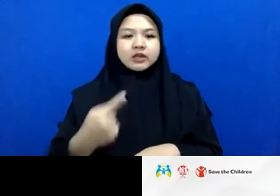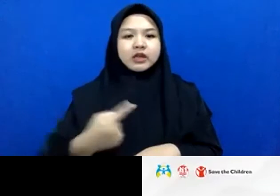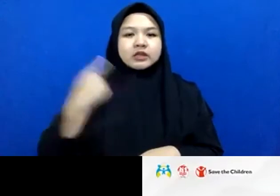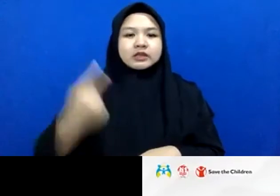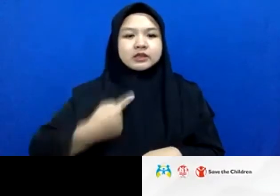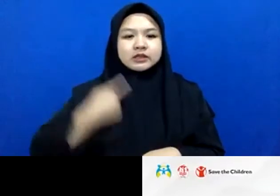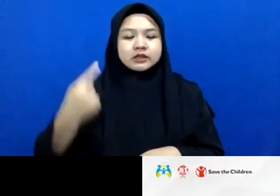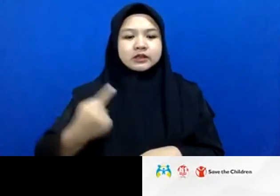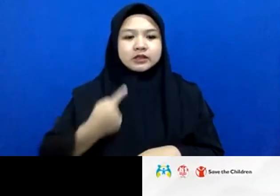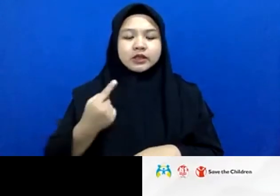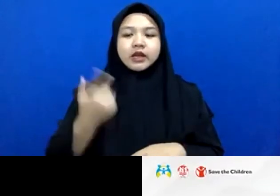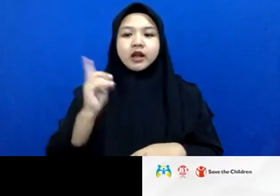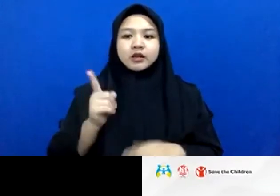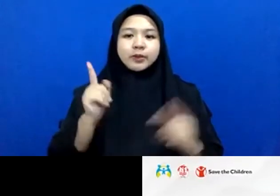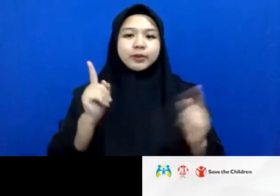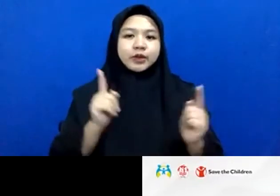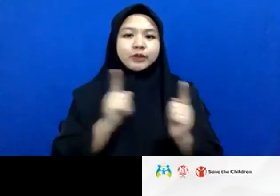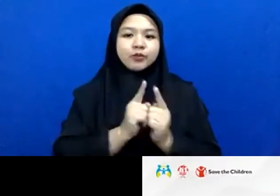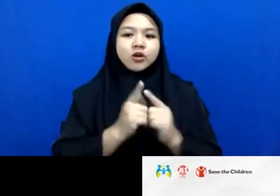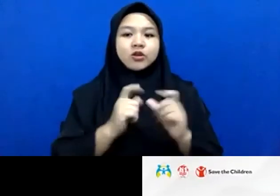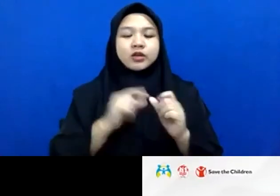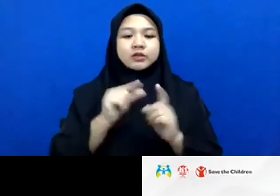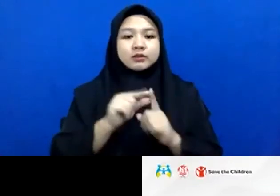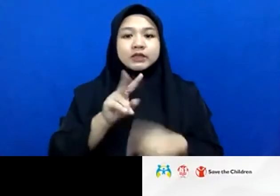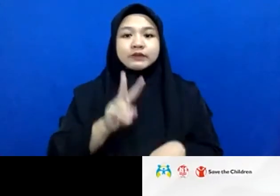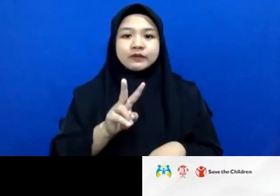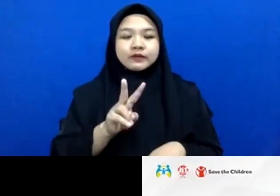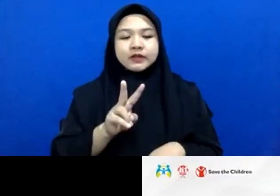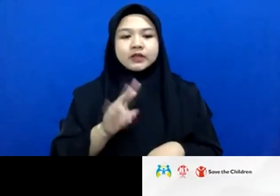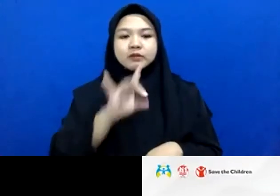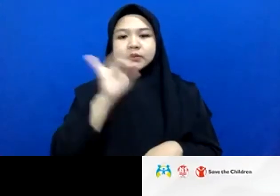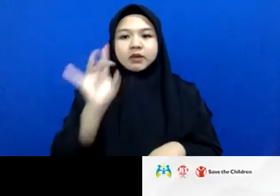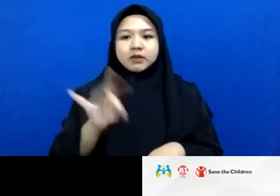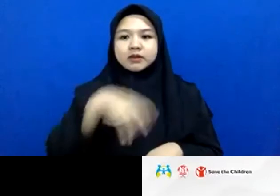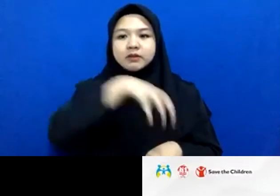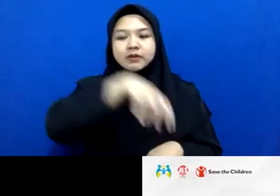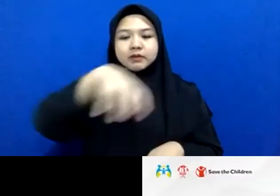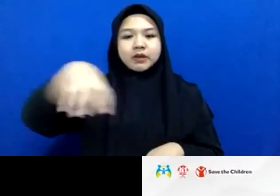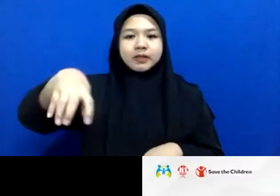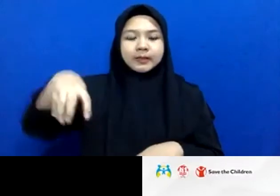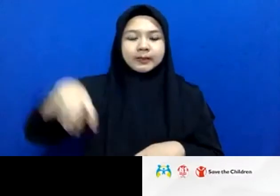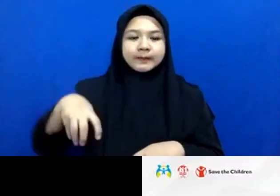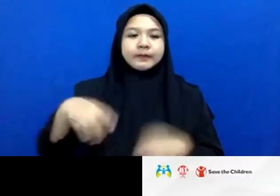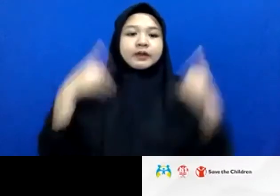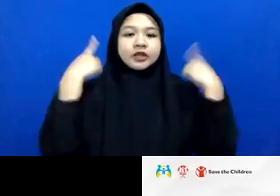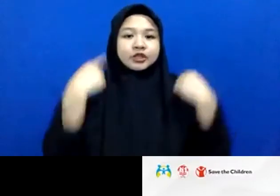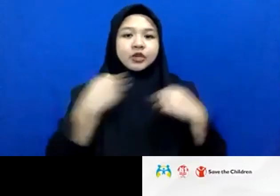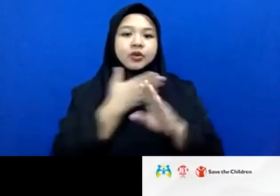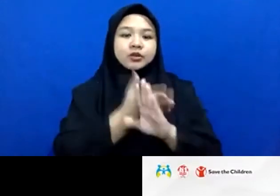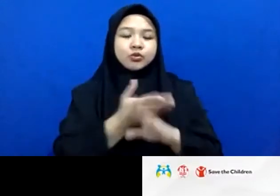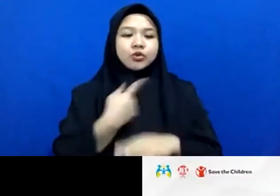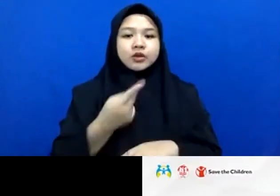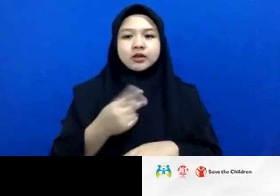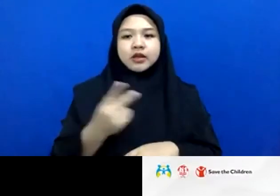melaksanakan pertemuan atau supervisi di berbagai tempat. Nah, di Jawa Timur itu kita bagi di